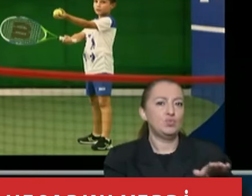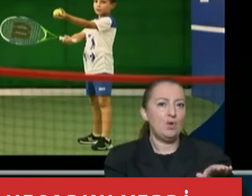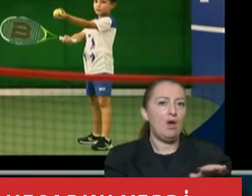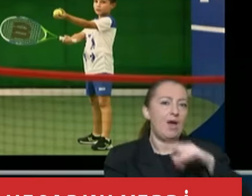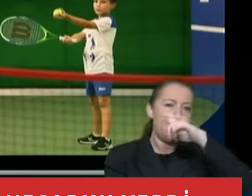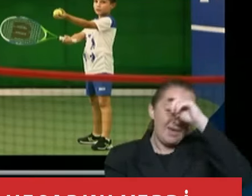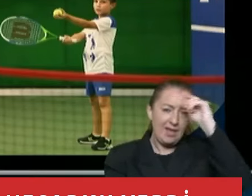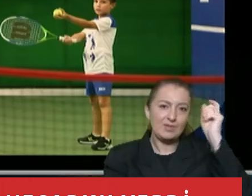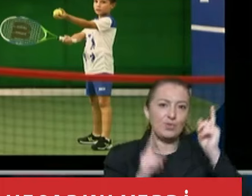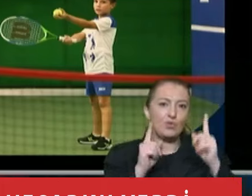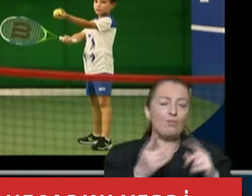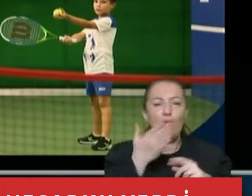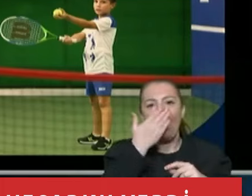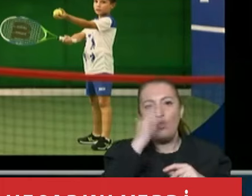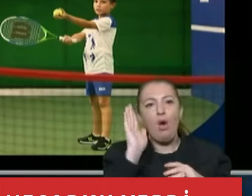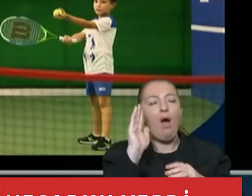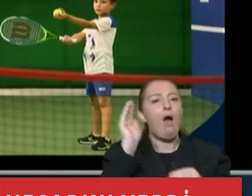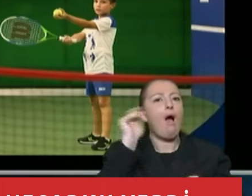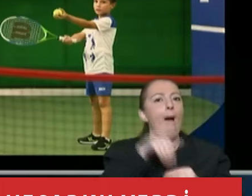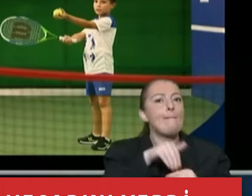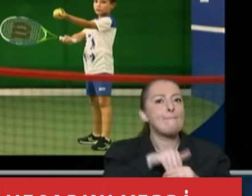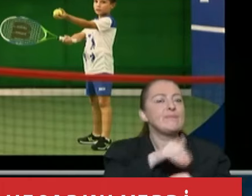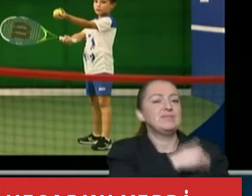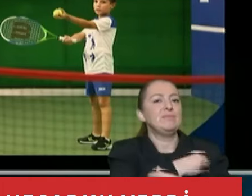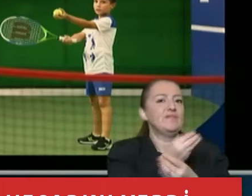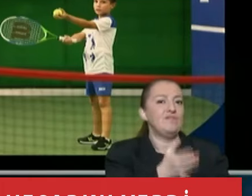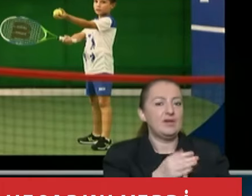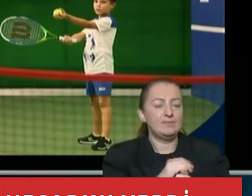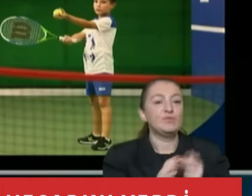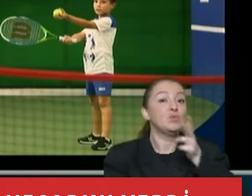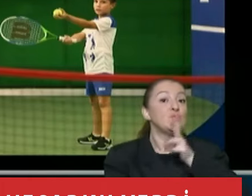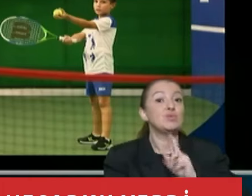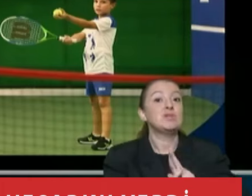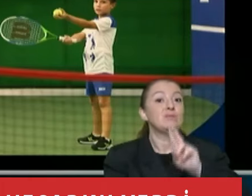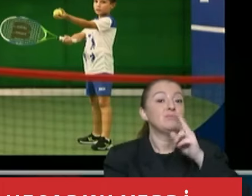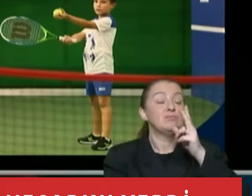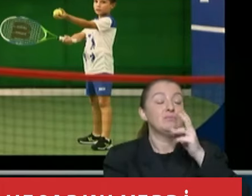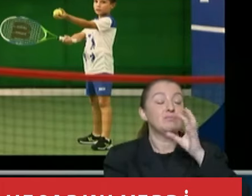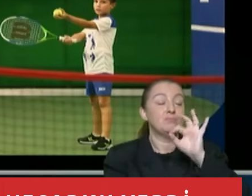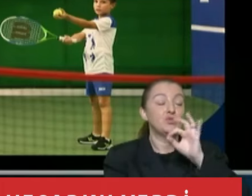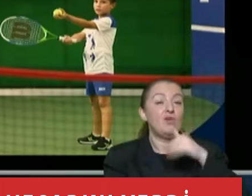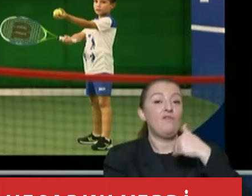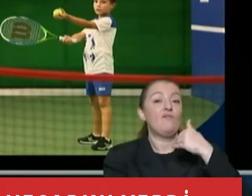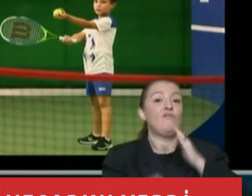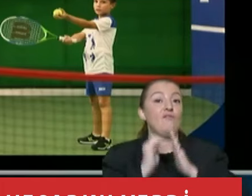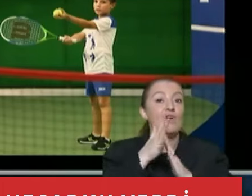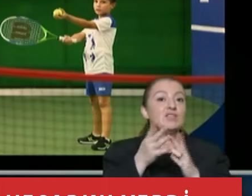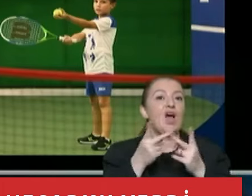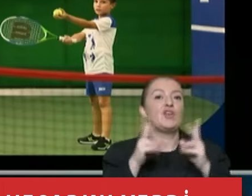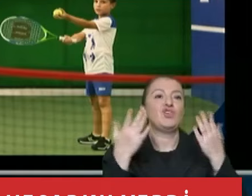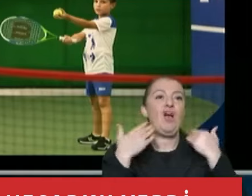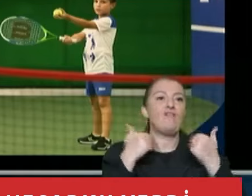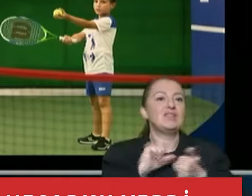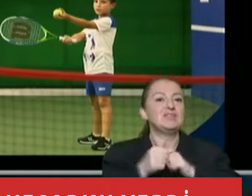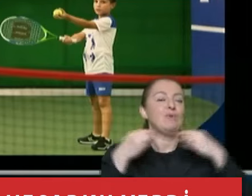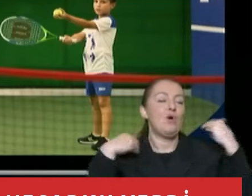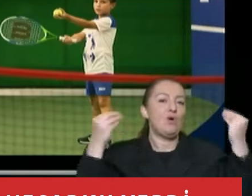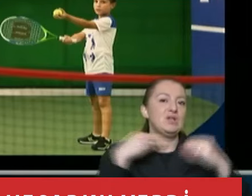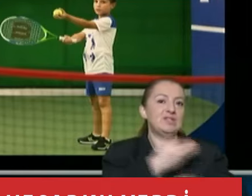yaz döneminde Doğa kampı hizmeti verdik 370e Aşkın noktada açık hava egzersiz hizmeti